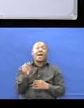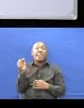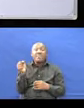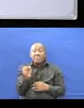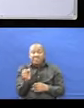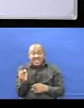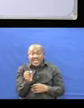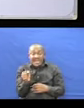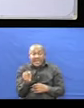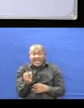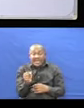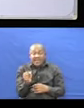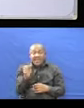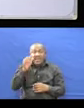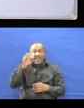alilima